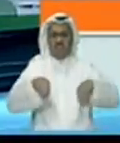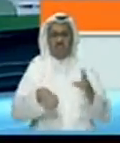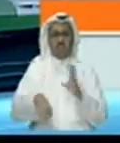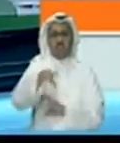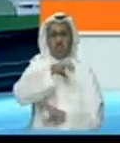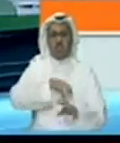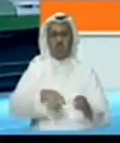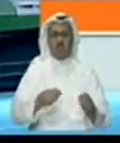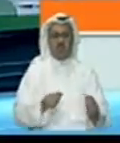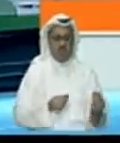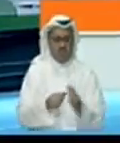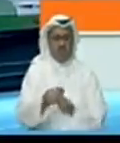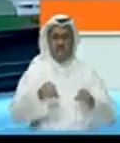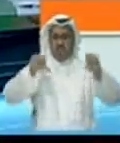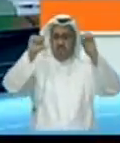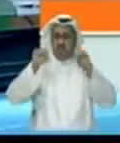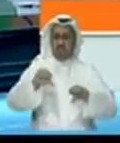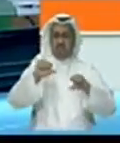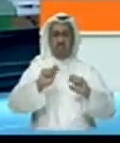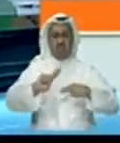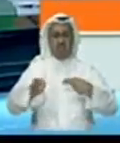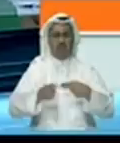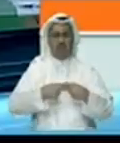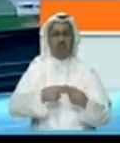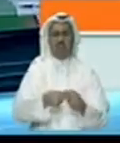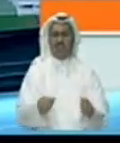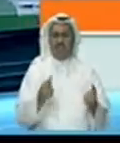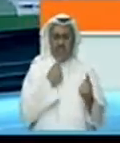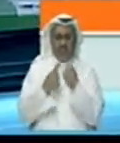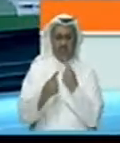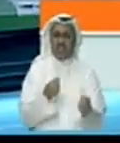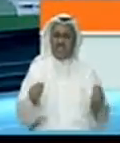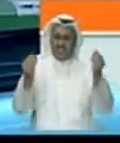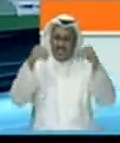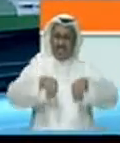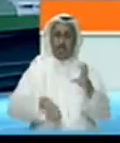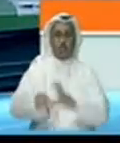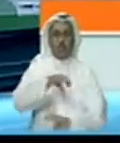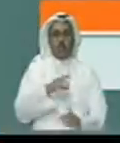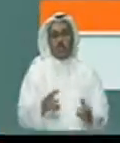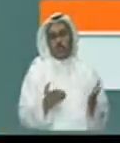بسوء معاملته للشعب ورفضهم القاطع لاستمراره في السلطة.